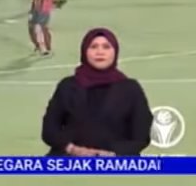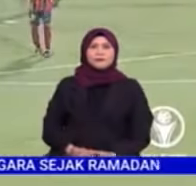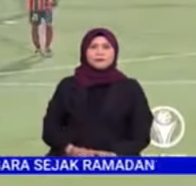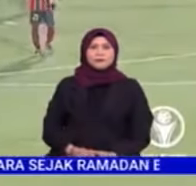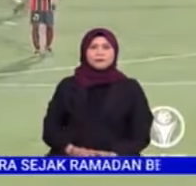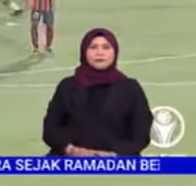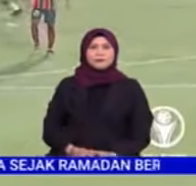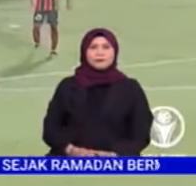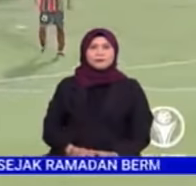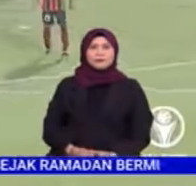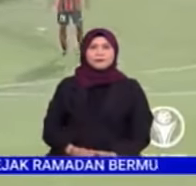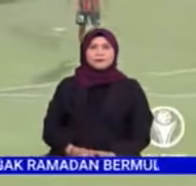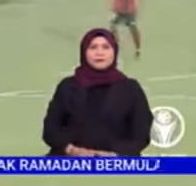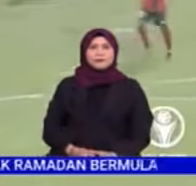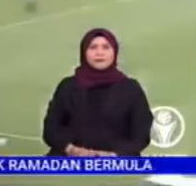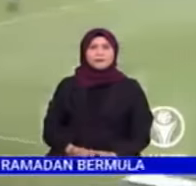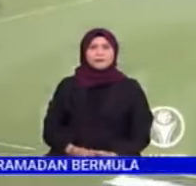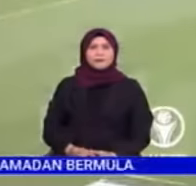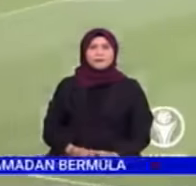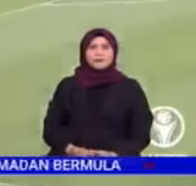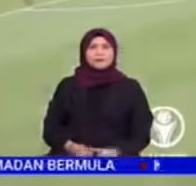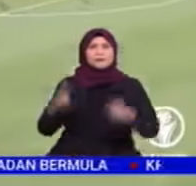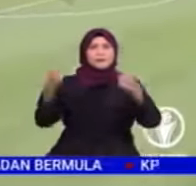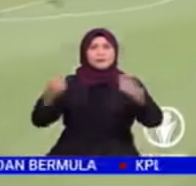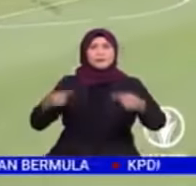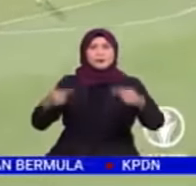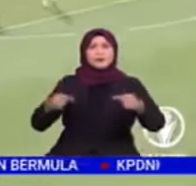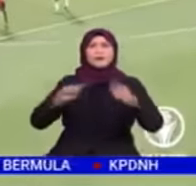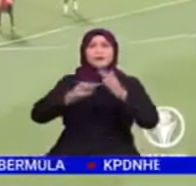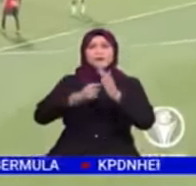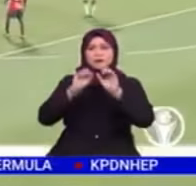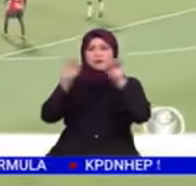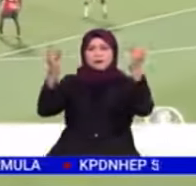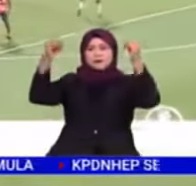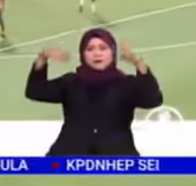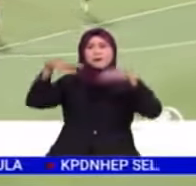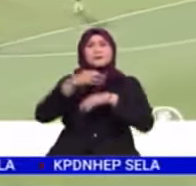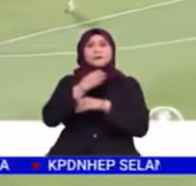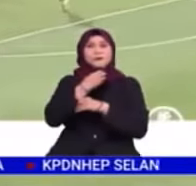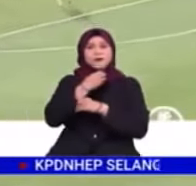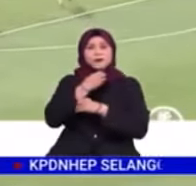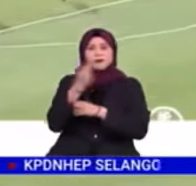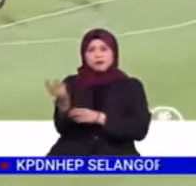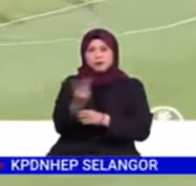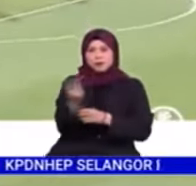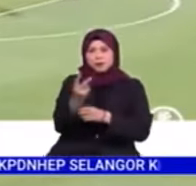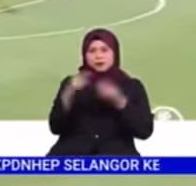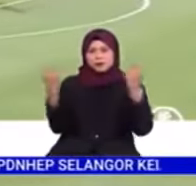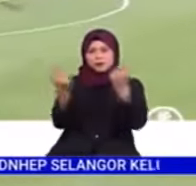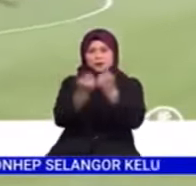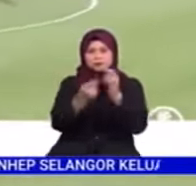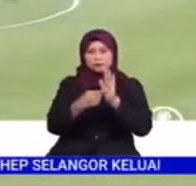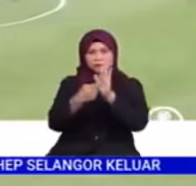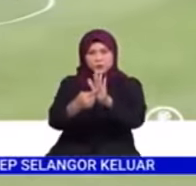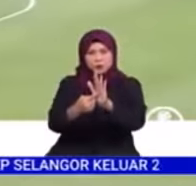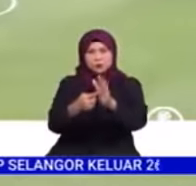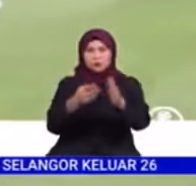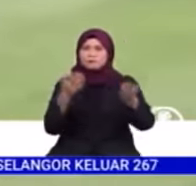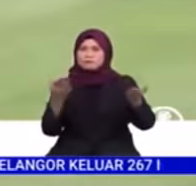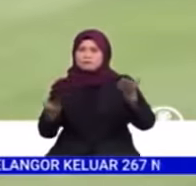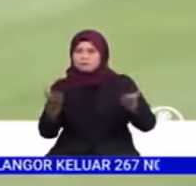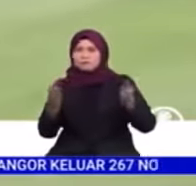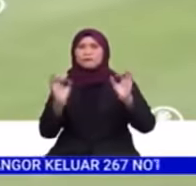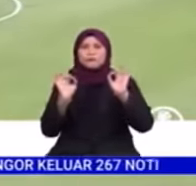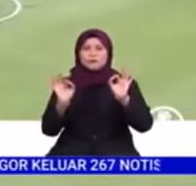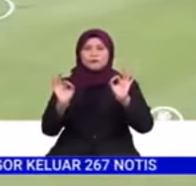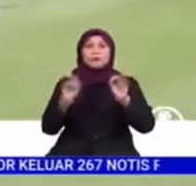hai hai Hai perlawanan yang berlangsung di stadium piro itu menyaksikan keju Waduh pasukan mempamerkan aksi seimbang